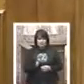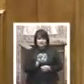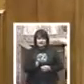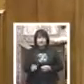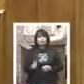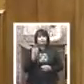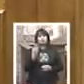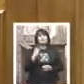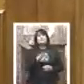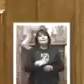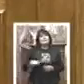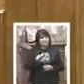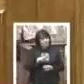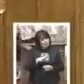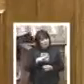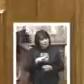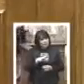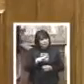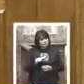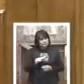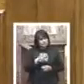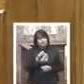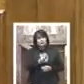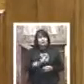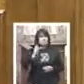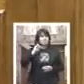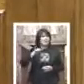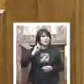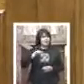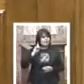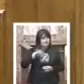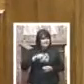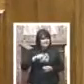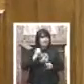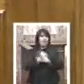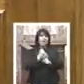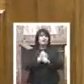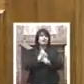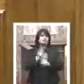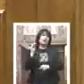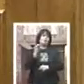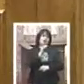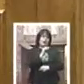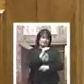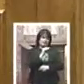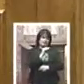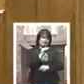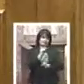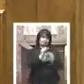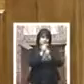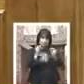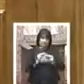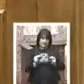νέο περιβάλλον πρόσφορο για μεγαλύτερη παρανομία και μεγαλύτερη εργασιακή εκμετάλλευση.